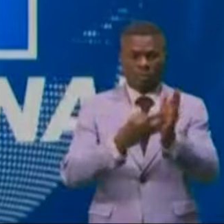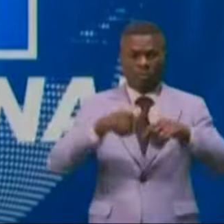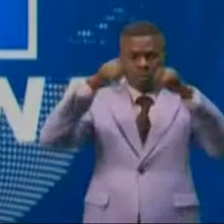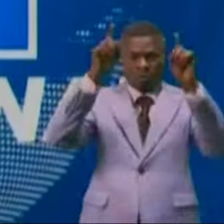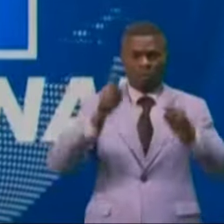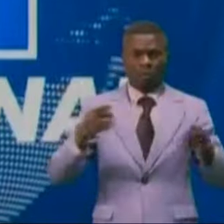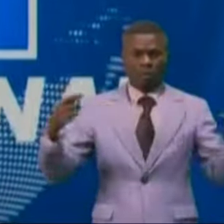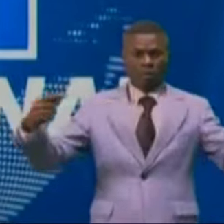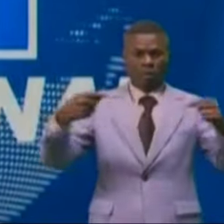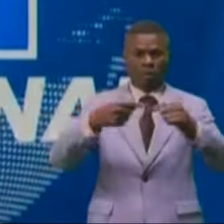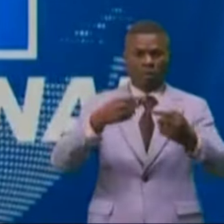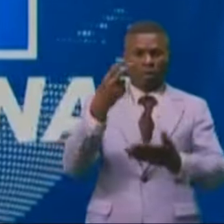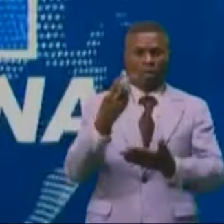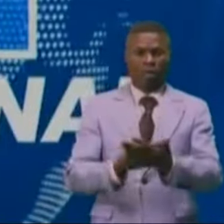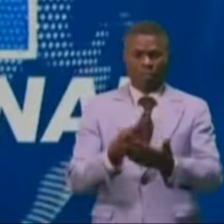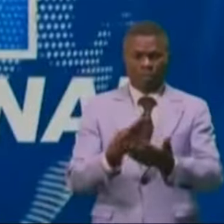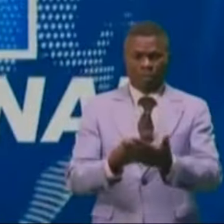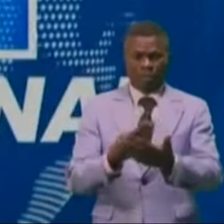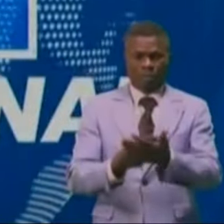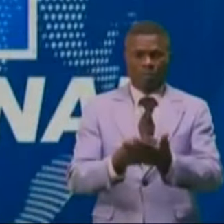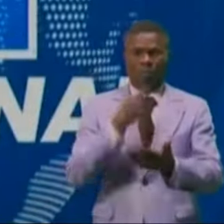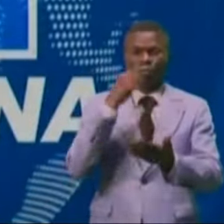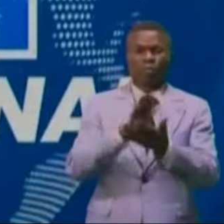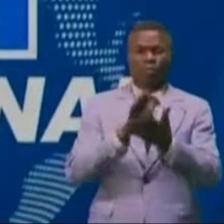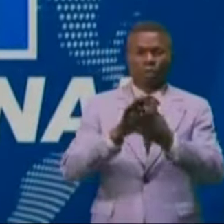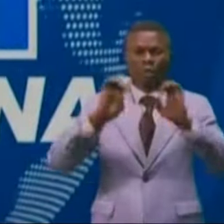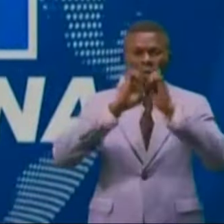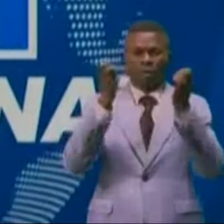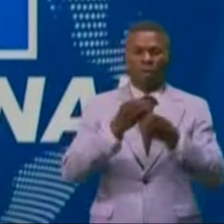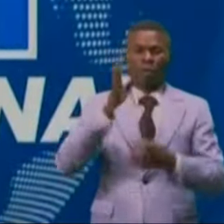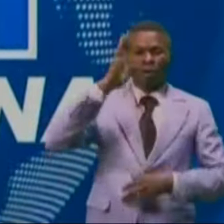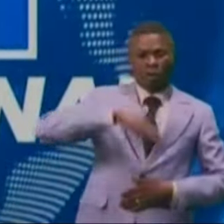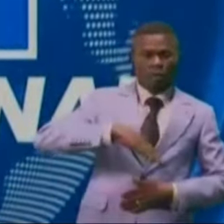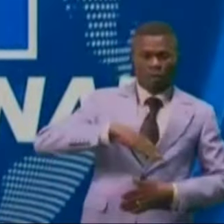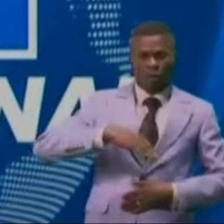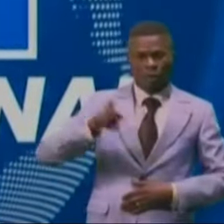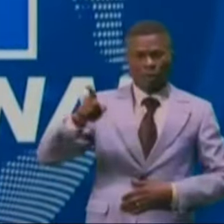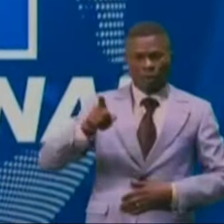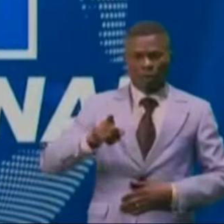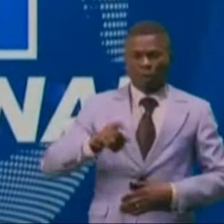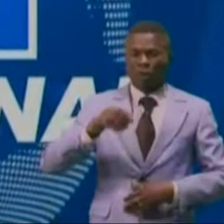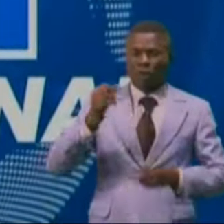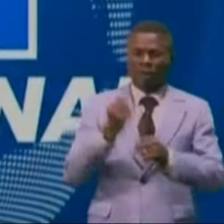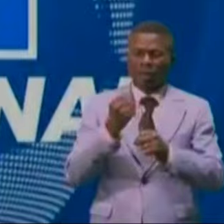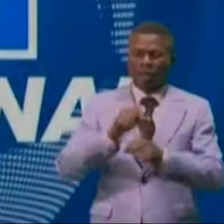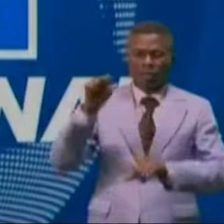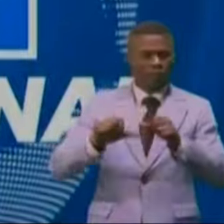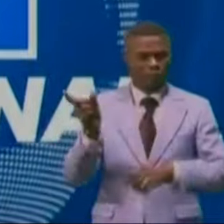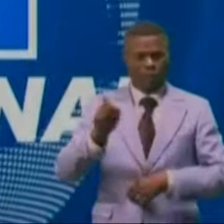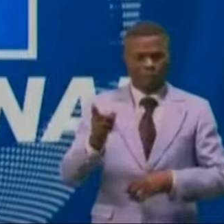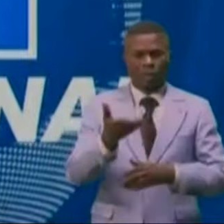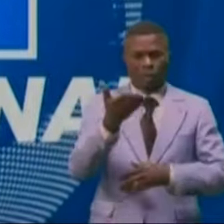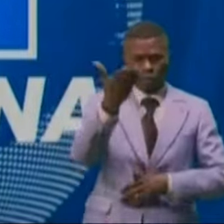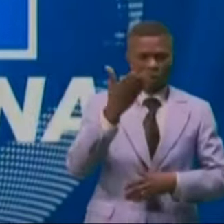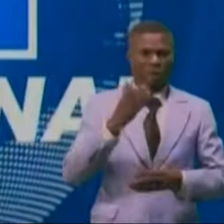cette compétition nationale. Il a également félicité l'équipe perdante qui n'a pas démérité. Pierre Kibambe Somoué, Roger